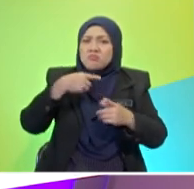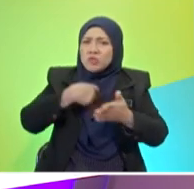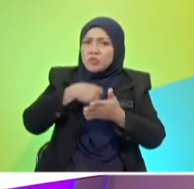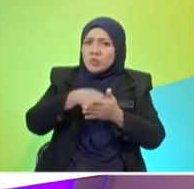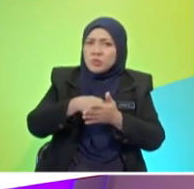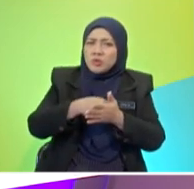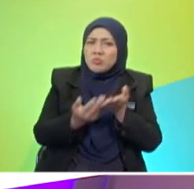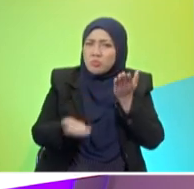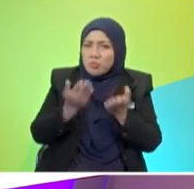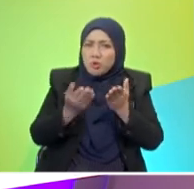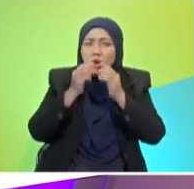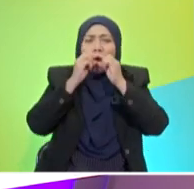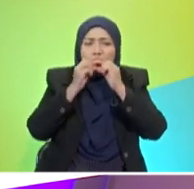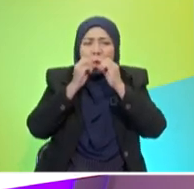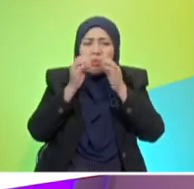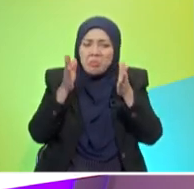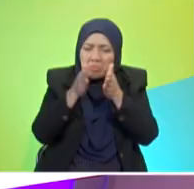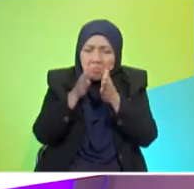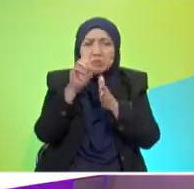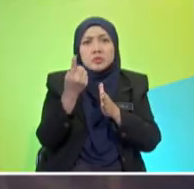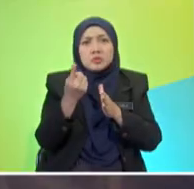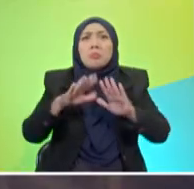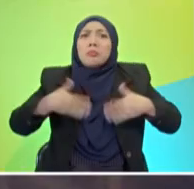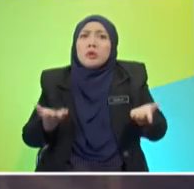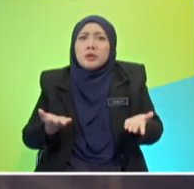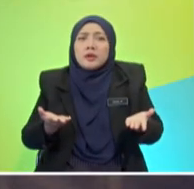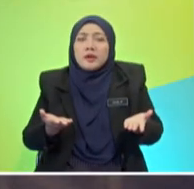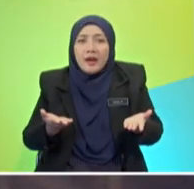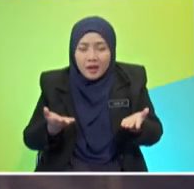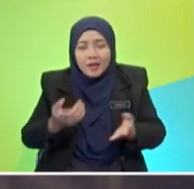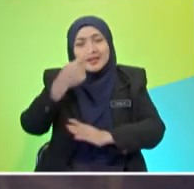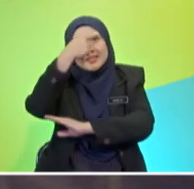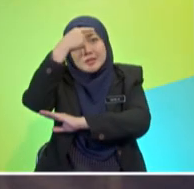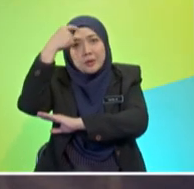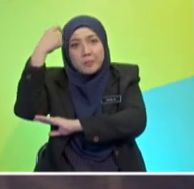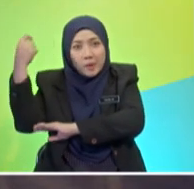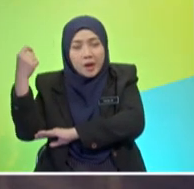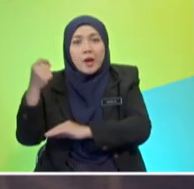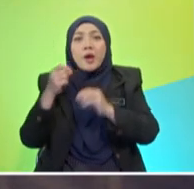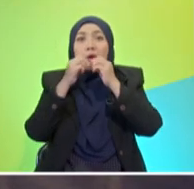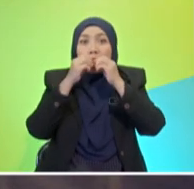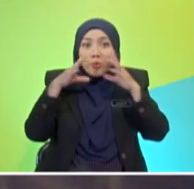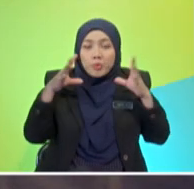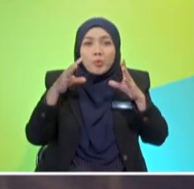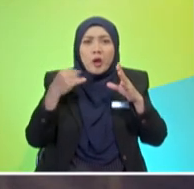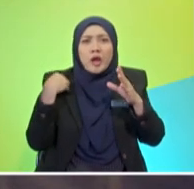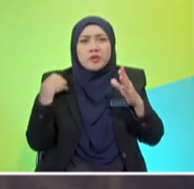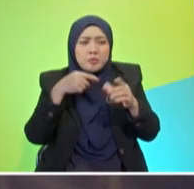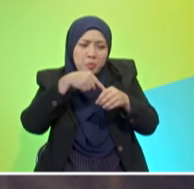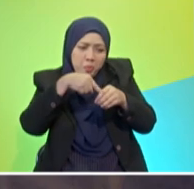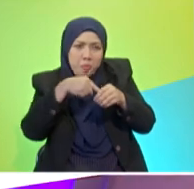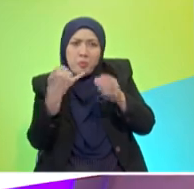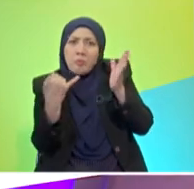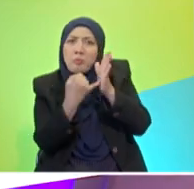tak besar-besar ni? Kadang-kadang macam tu kan? Sebab balon tu bocor. Iyalah cikgu.